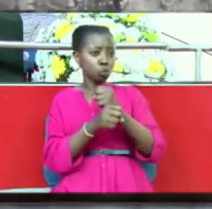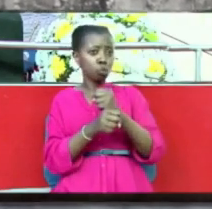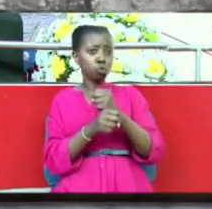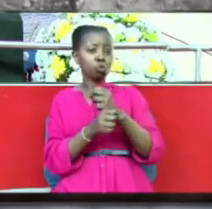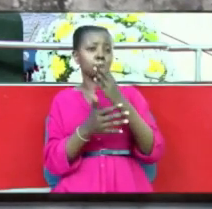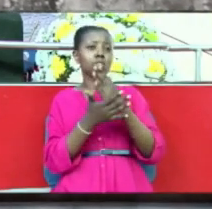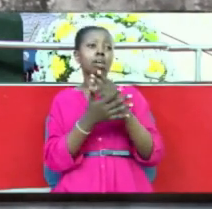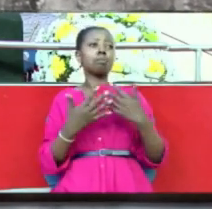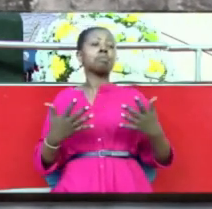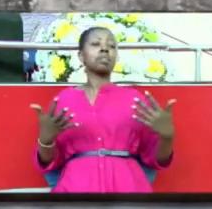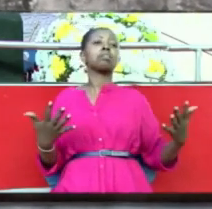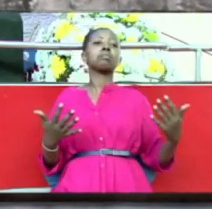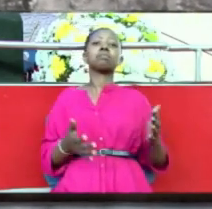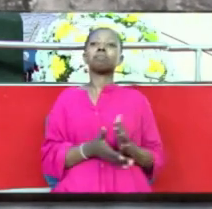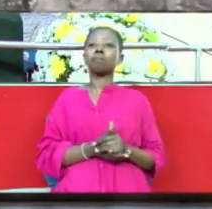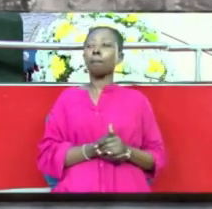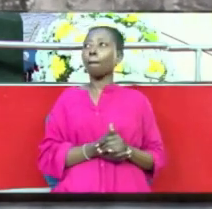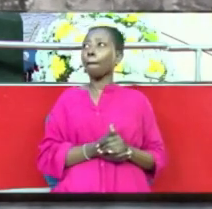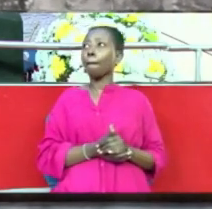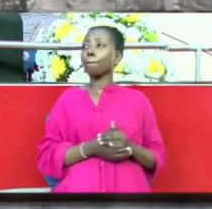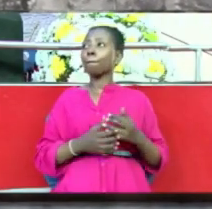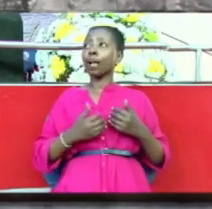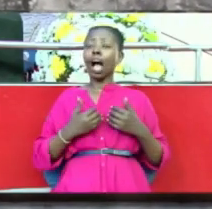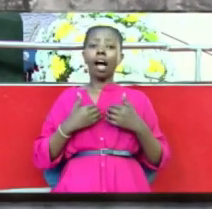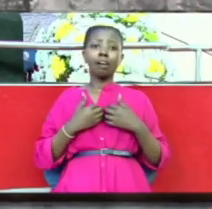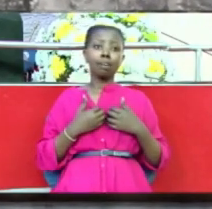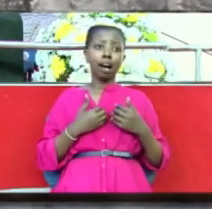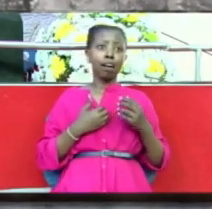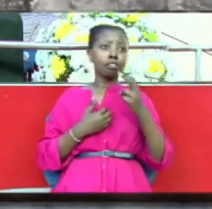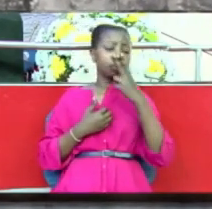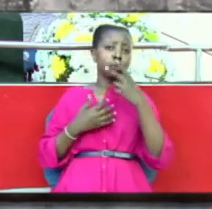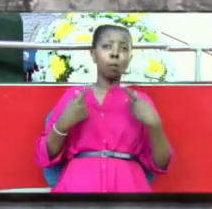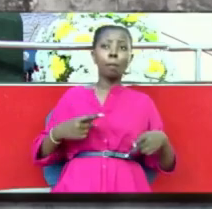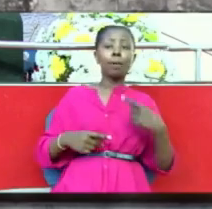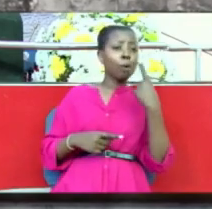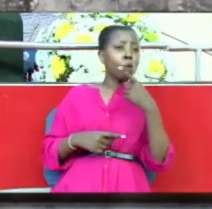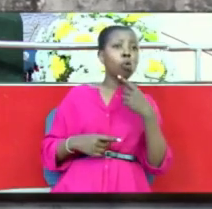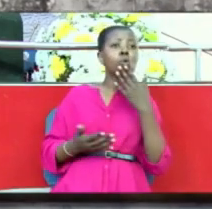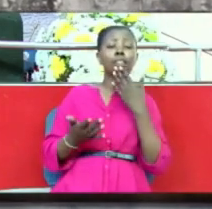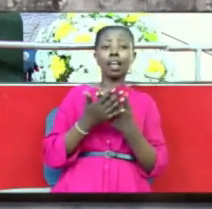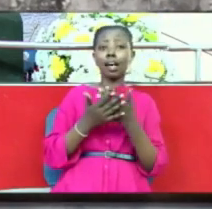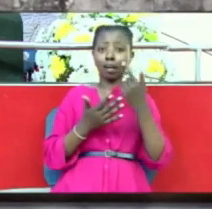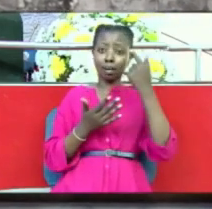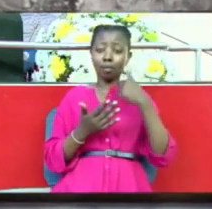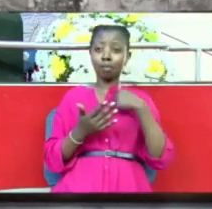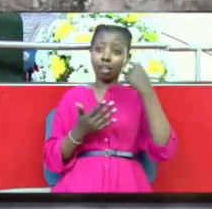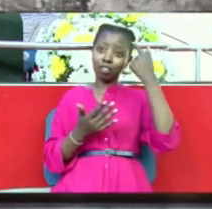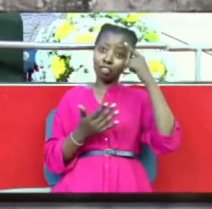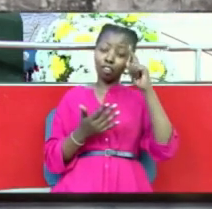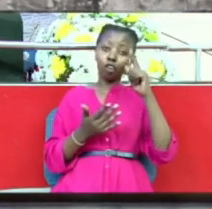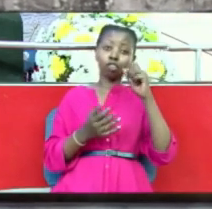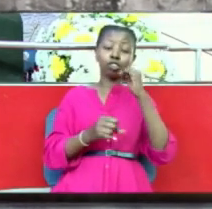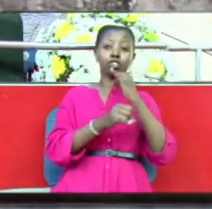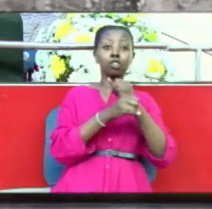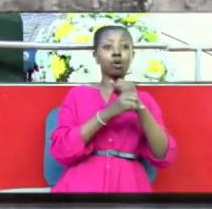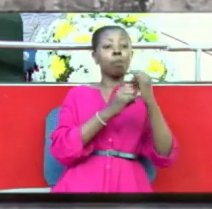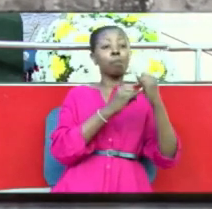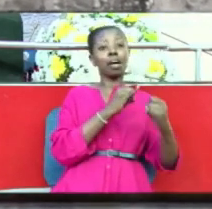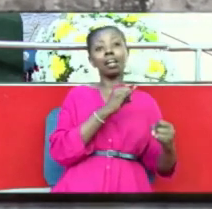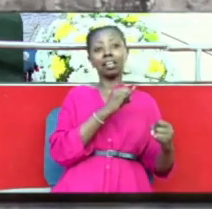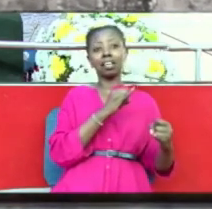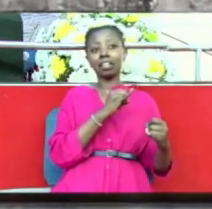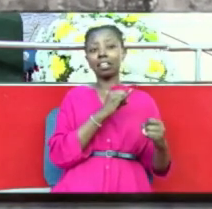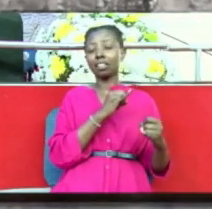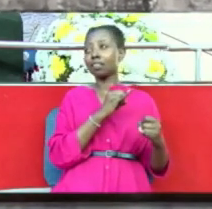There are two people who have thanked me, walifutwa hapa. Lakini sifutagi watu, mimi naandika. Lakini kwa sababu barua ya mwisho ni